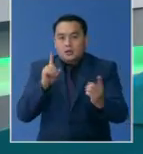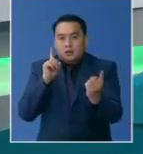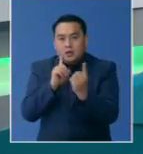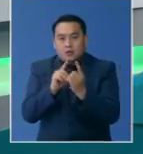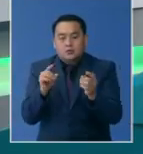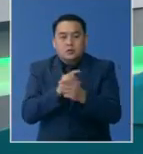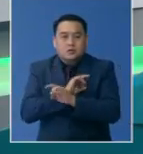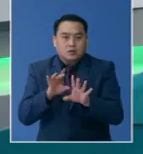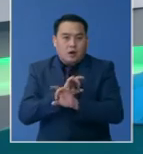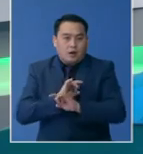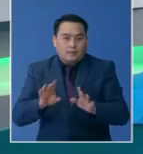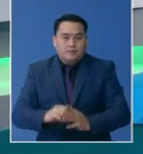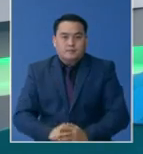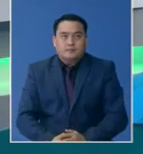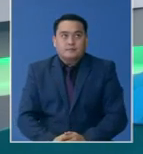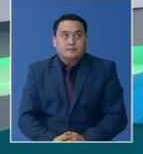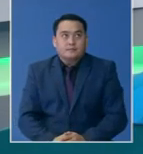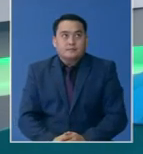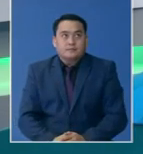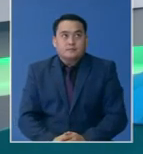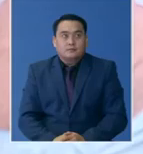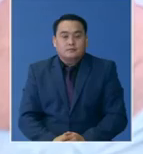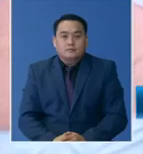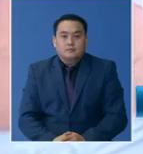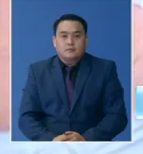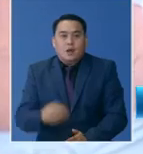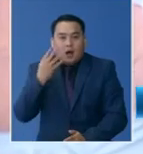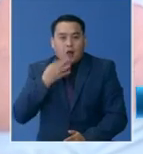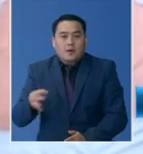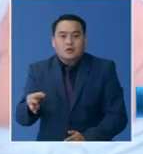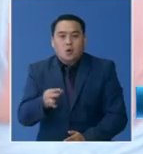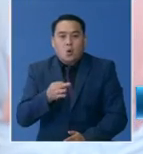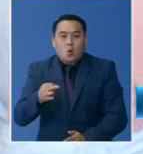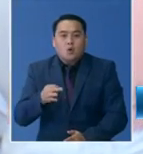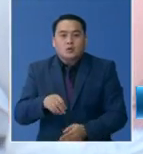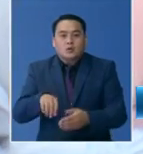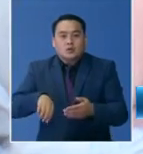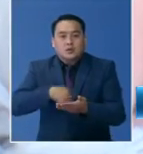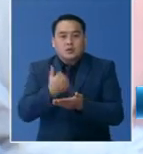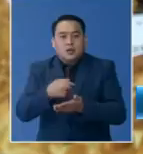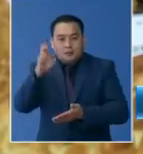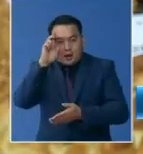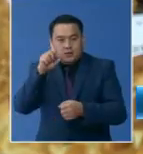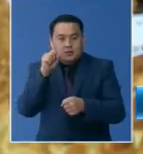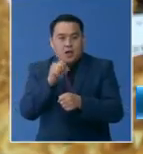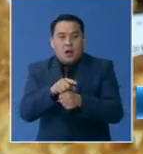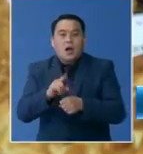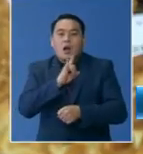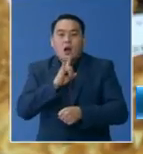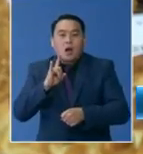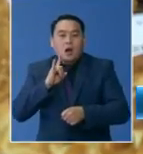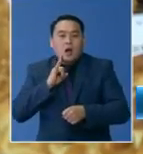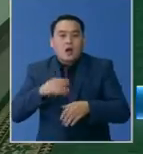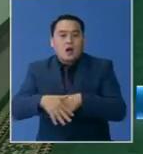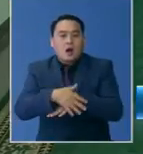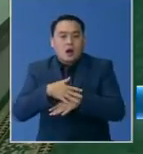кездесуінде мәлімдеді. Толықтырып, тілші тарқатады. Алматы облысында елбасы тапсырмасын жүзеге асыруға әйелдер қауымы зор